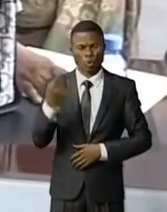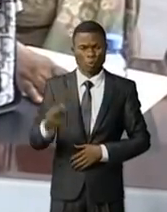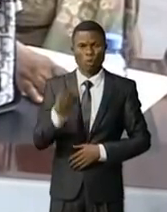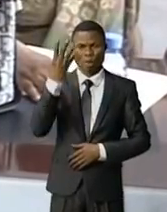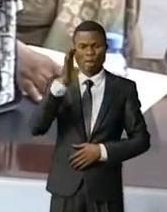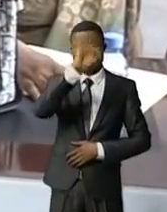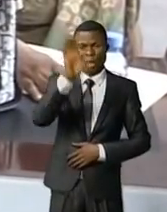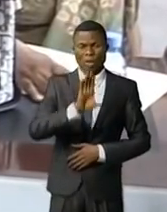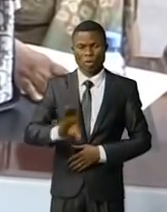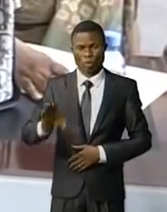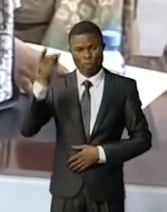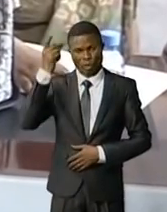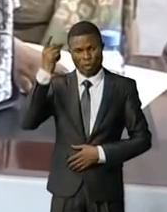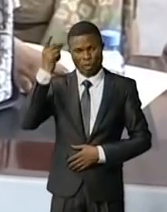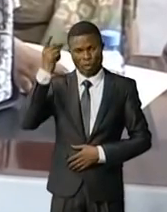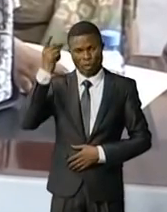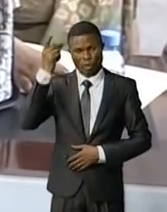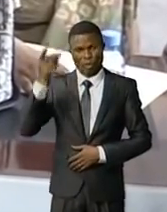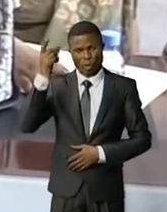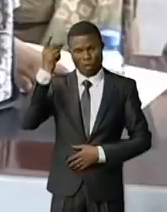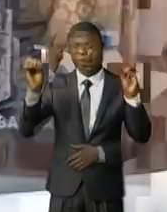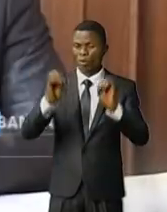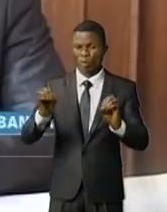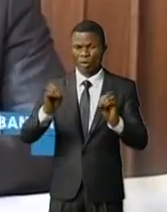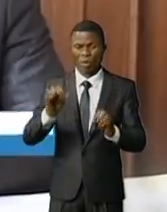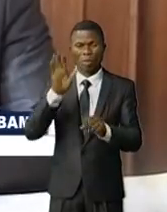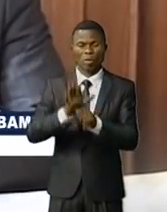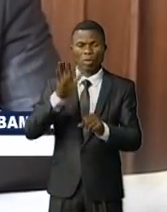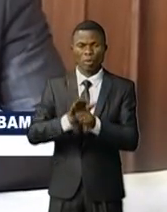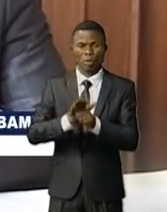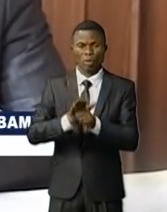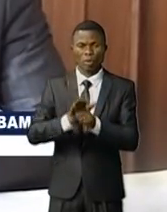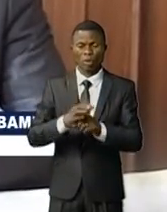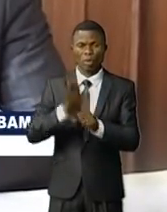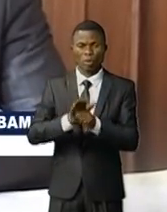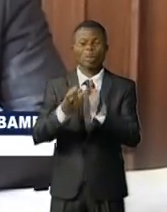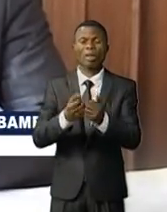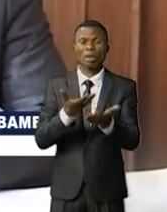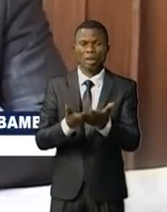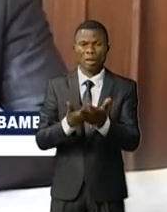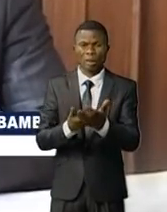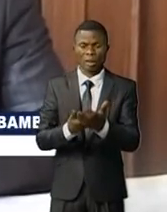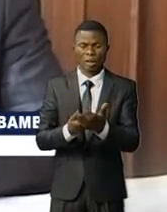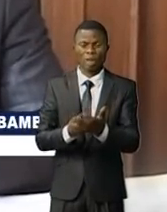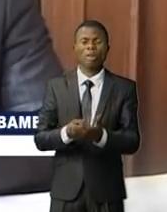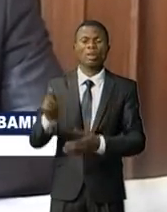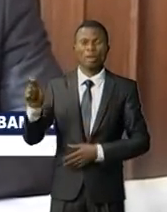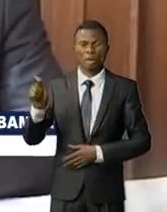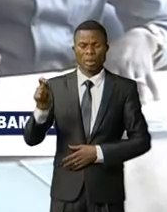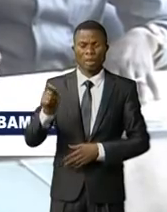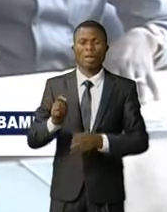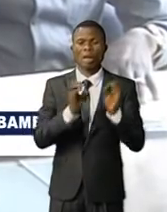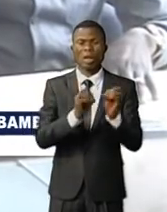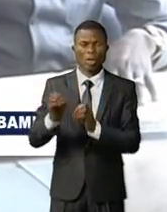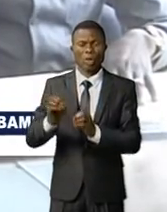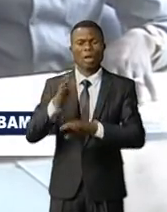quatre communes porte sur les et les taux élevés d'accidents sur lesquels Tengue Telito a tenu à